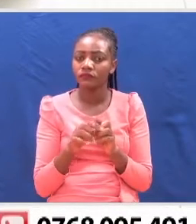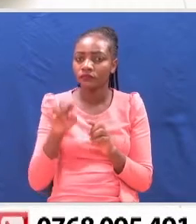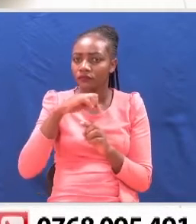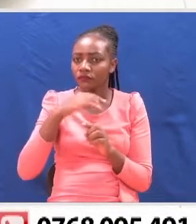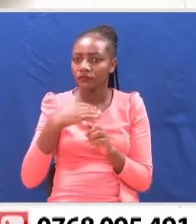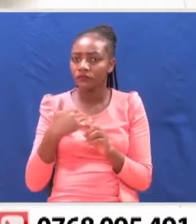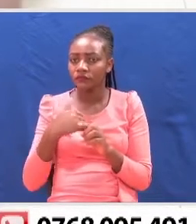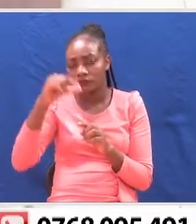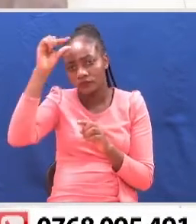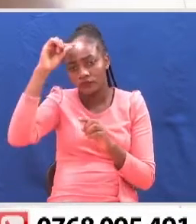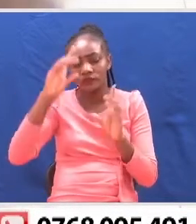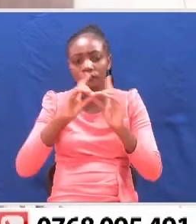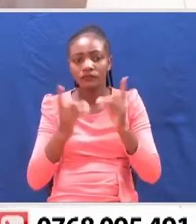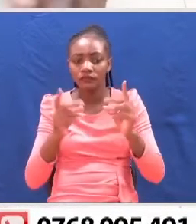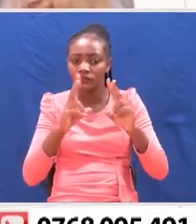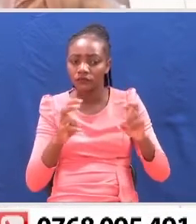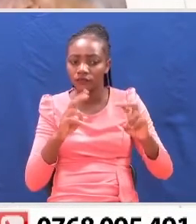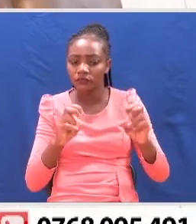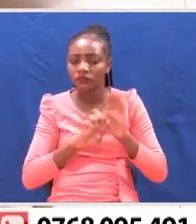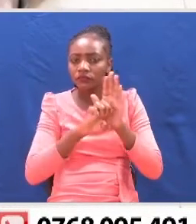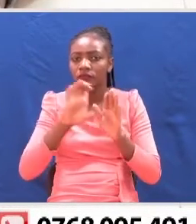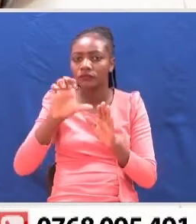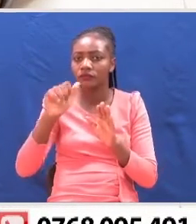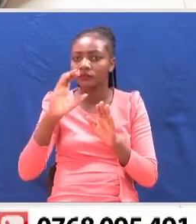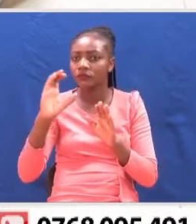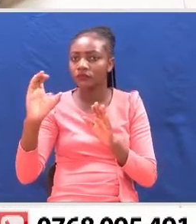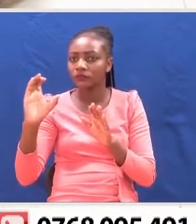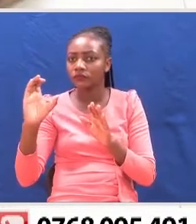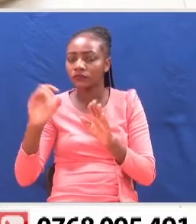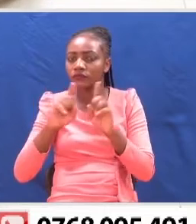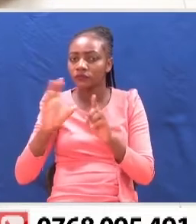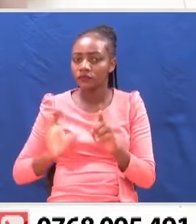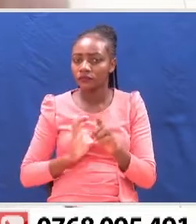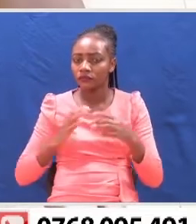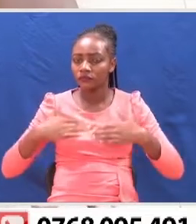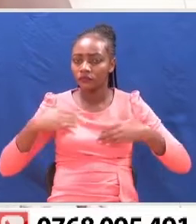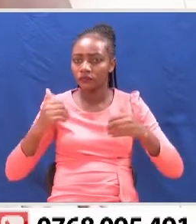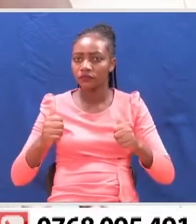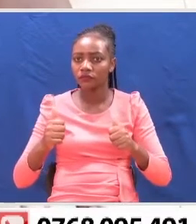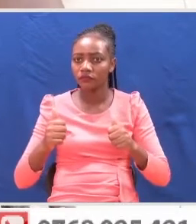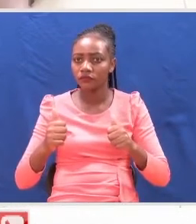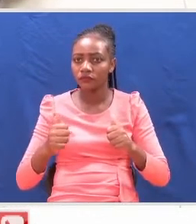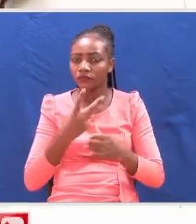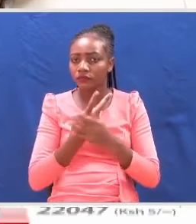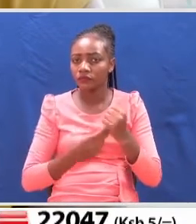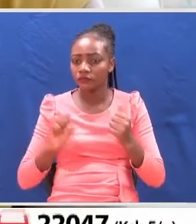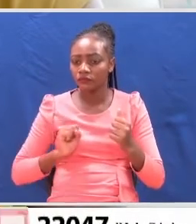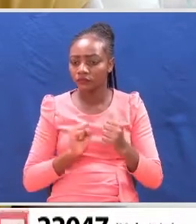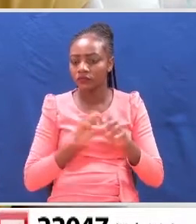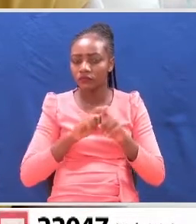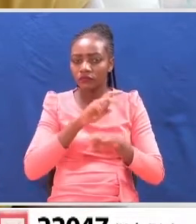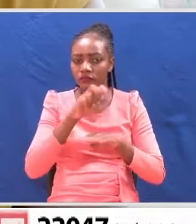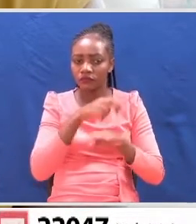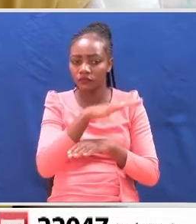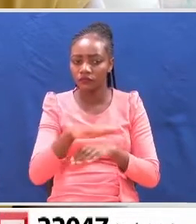vya serikali ambavyo vinafanya uchunguzi SEC, hata kamati ya health ya both parliament, national assembly na